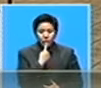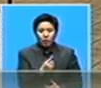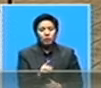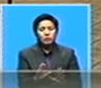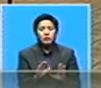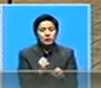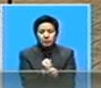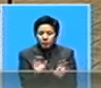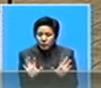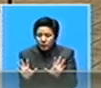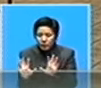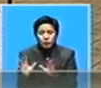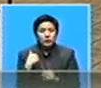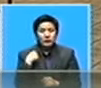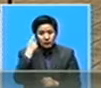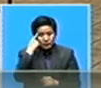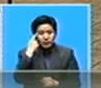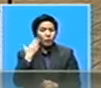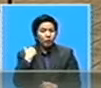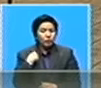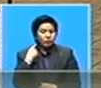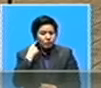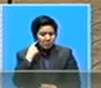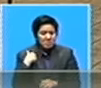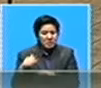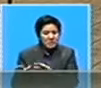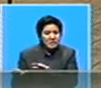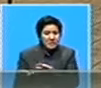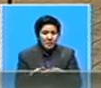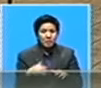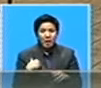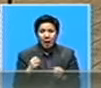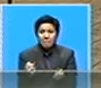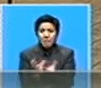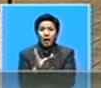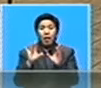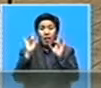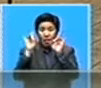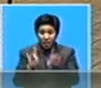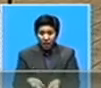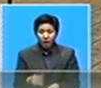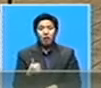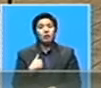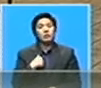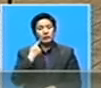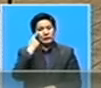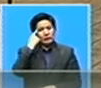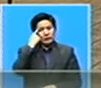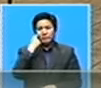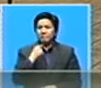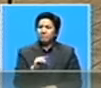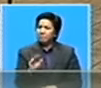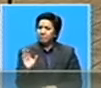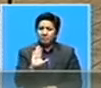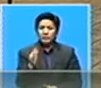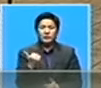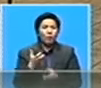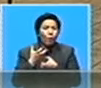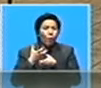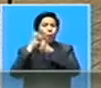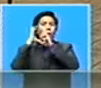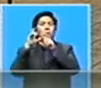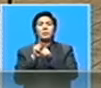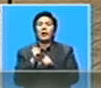ครับแล้วก็หลายส่วนผมก็ได้ข่าวว่ามีการเตรียมการใช้ความรุนแรงอีกซึ่งผมว่ามันไม่ได้นะวันนี้กลับไปอย่างนั้นไม่